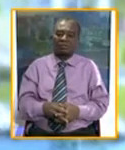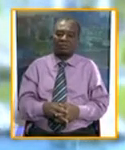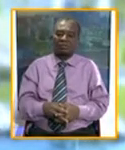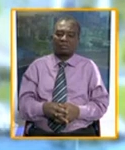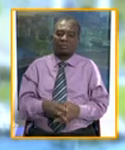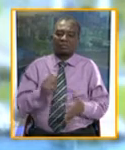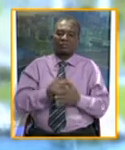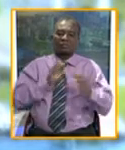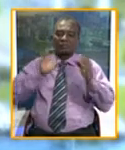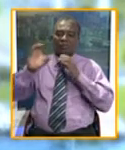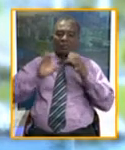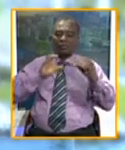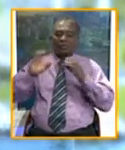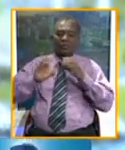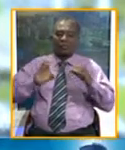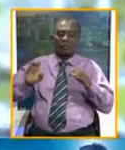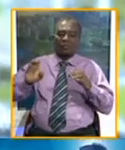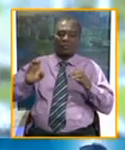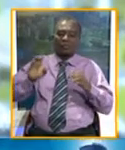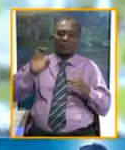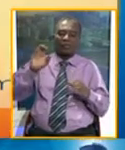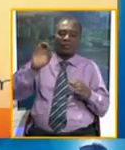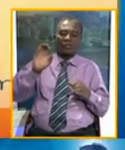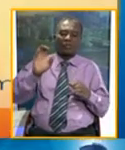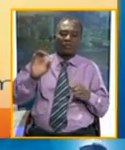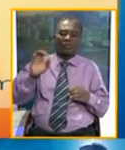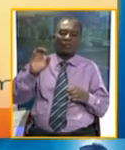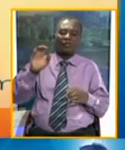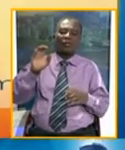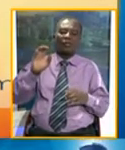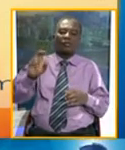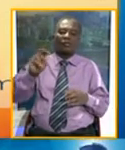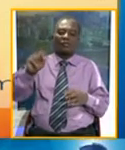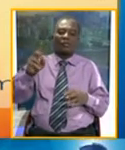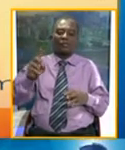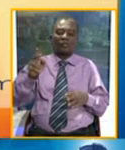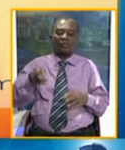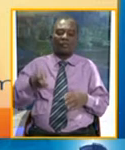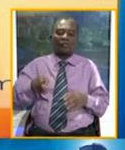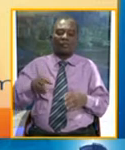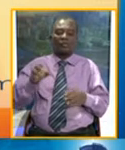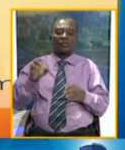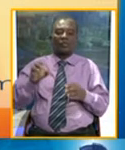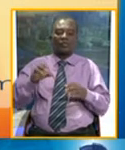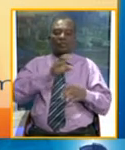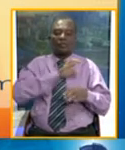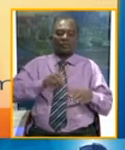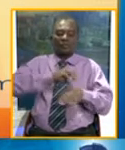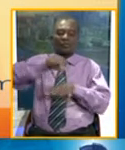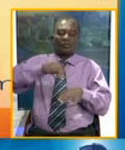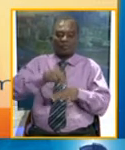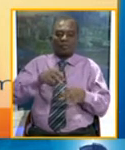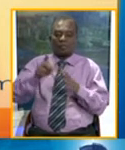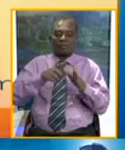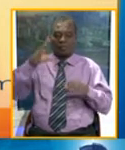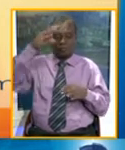Justement, ce communiqué du CNDH. Le Conseil national des droits de l'homme, le CNDH, a